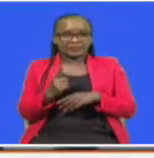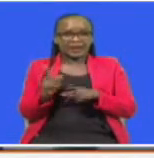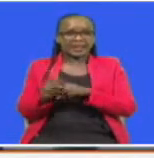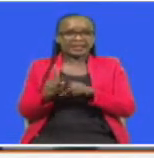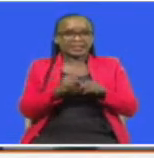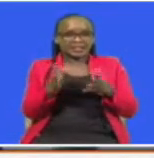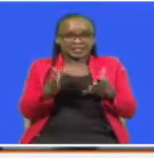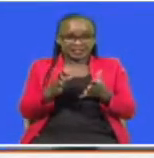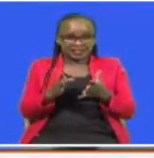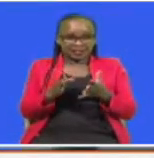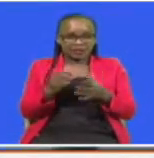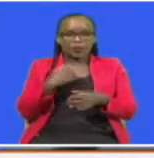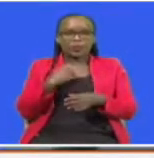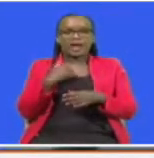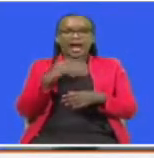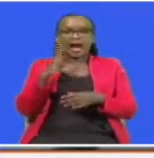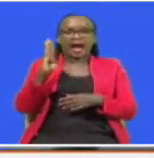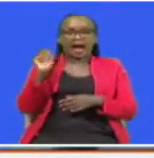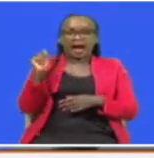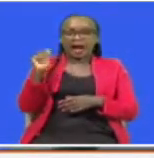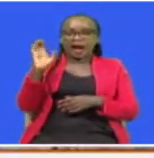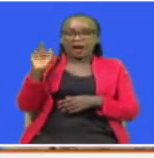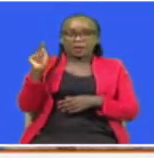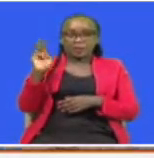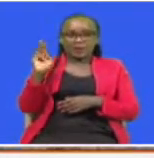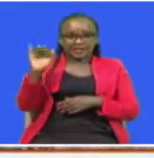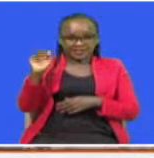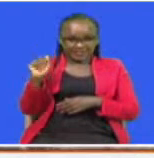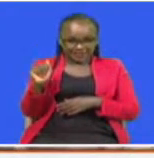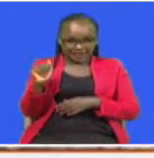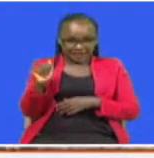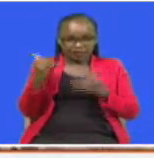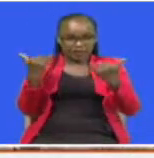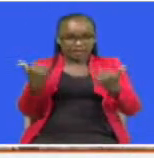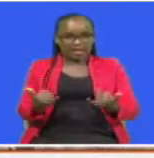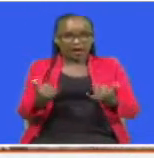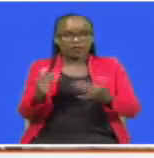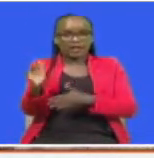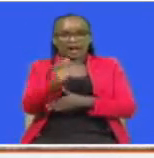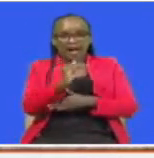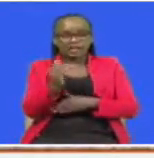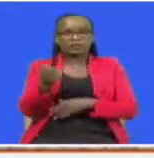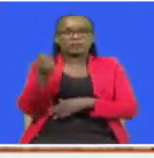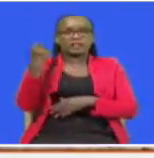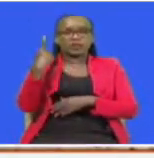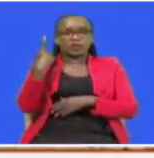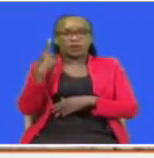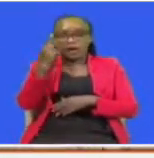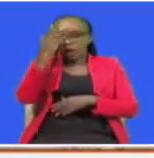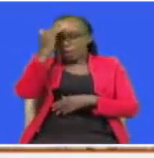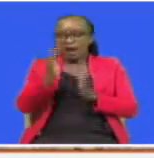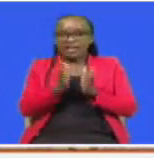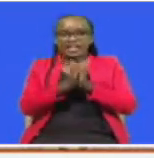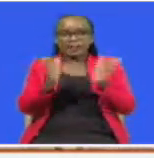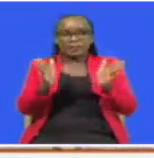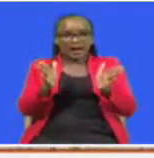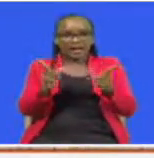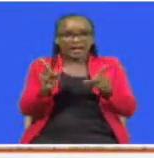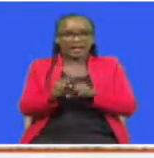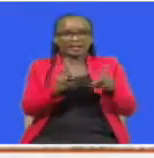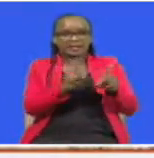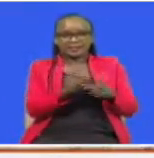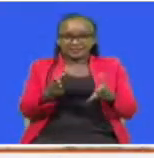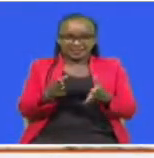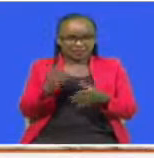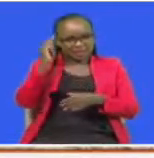bacteria, and me, I have a happy to show it's in pretty good shape. Kwa sasa naomba kutambulika ili umma usimchukulie